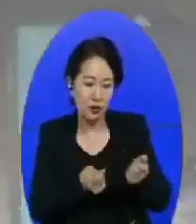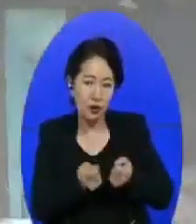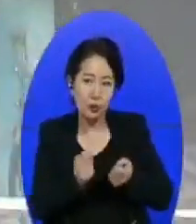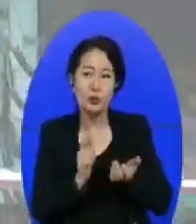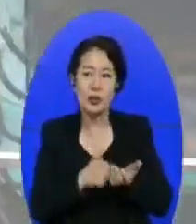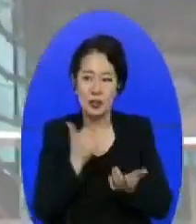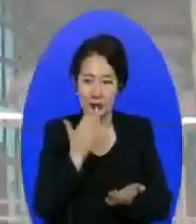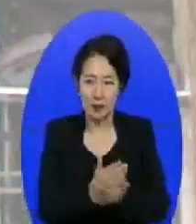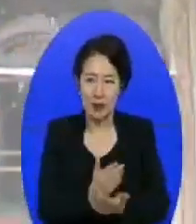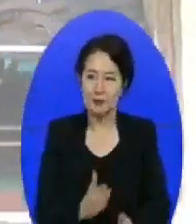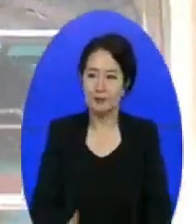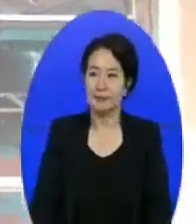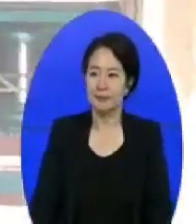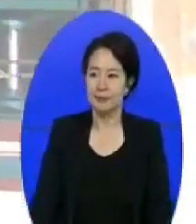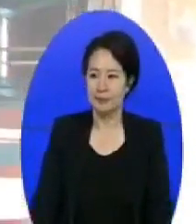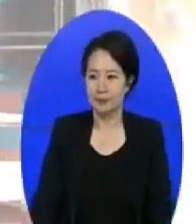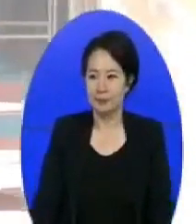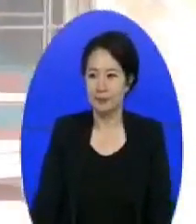байна.